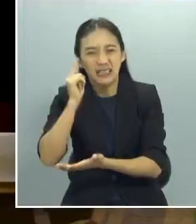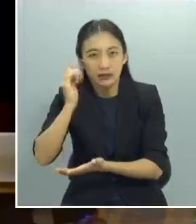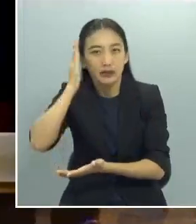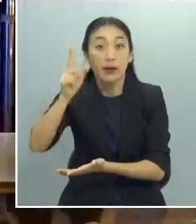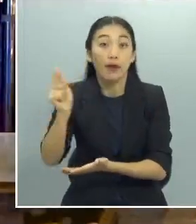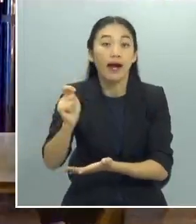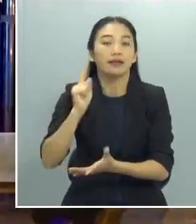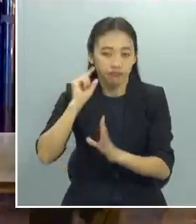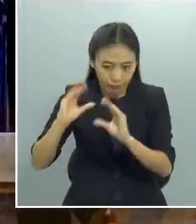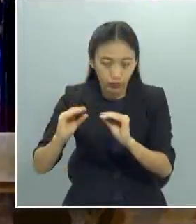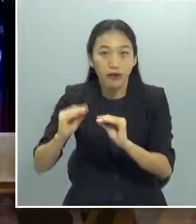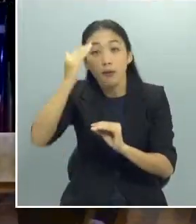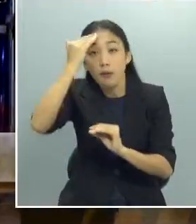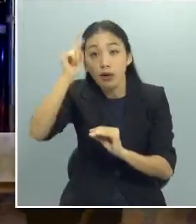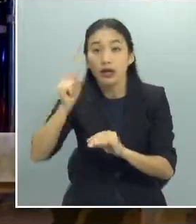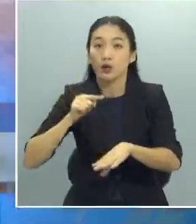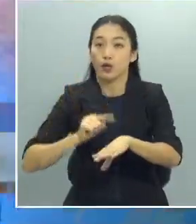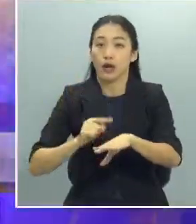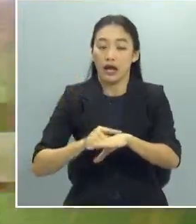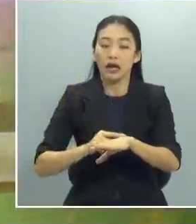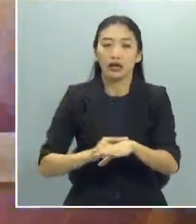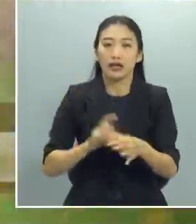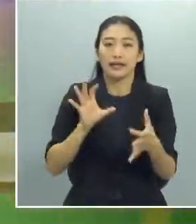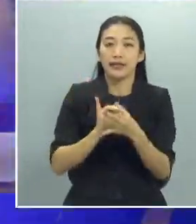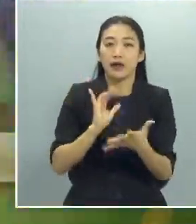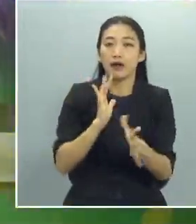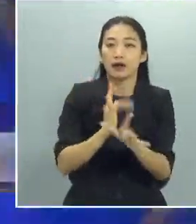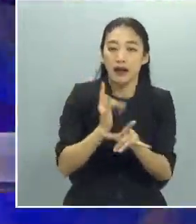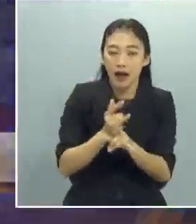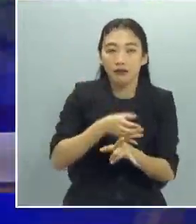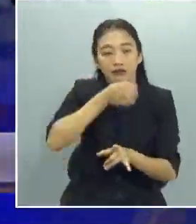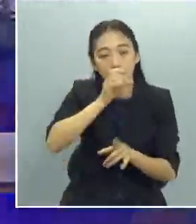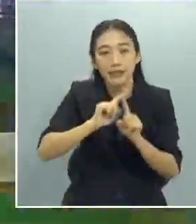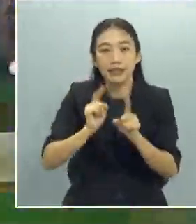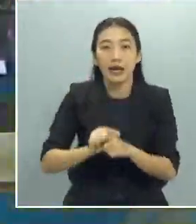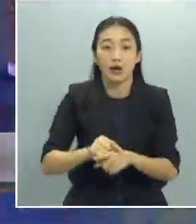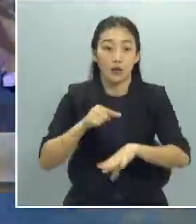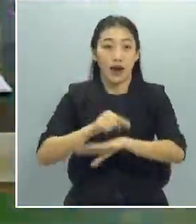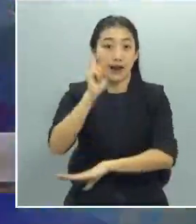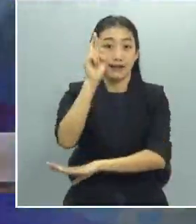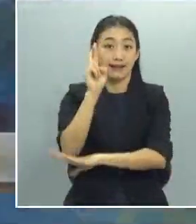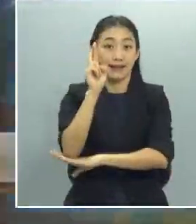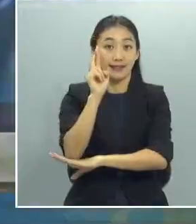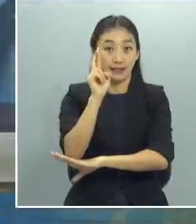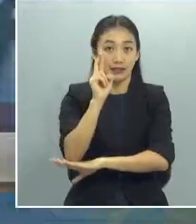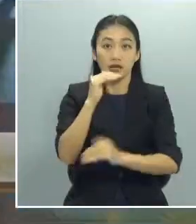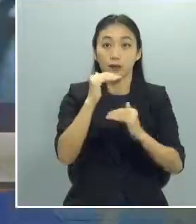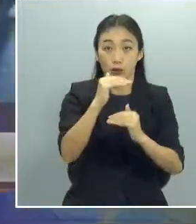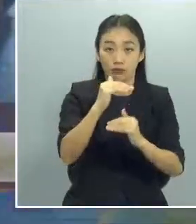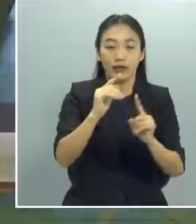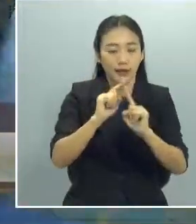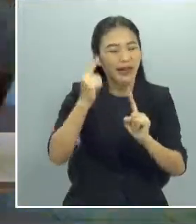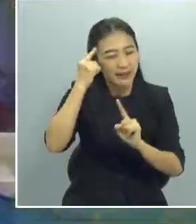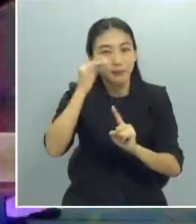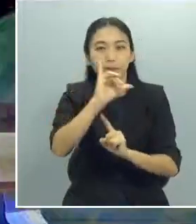ปรนกำหนดเวลาห้ามขายเครื่องดื่มแอลกอฮอล์หลังเที่ยงคืนโดยขออนุญาตให้ร้านอาหารเครื่องดื่มสถานบันเทิง